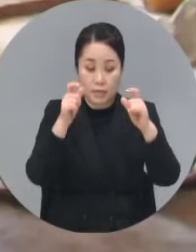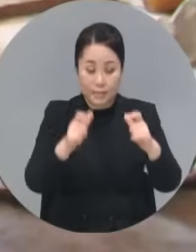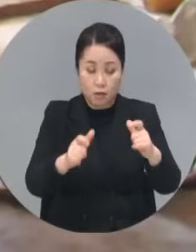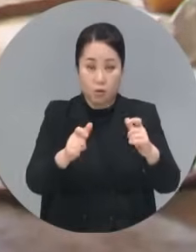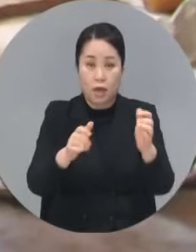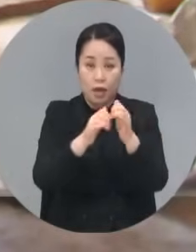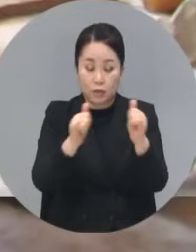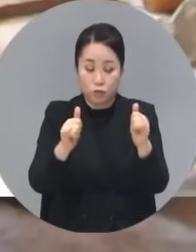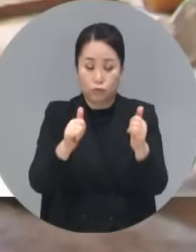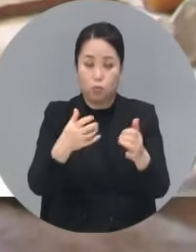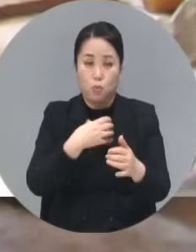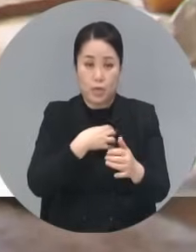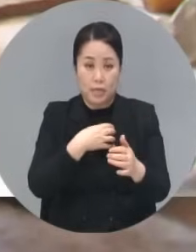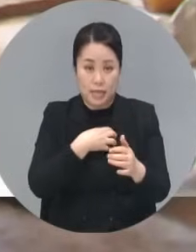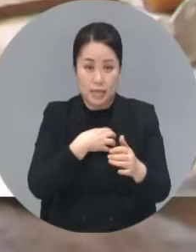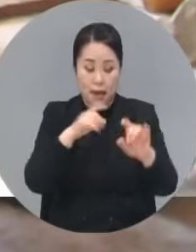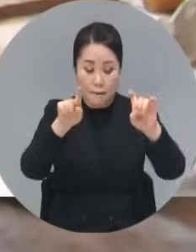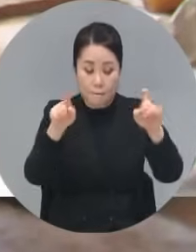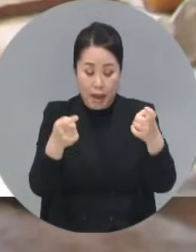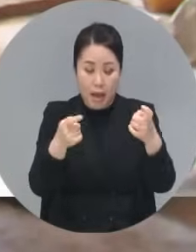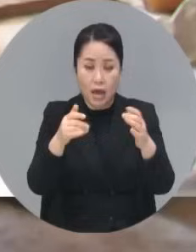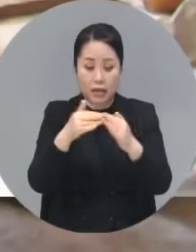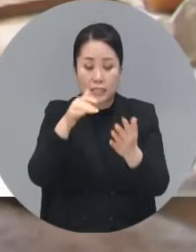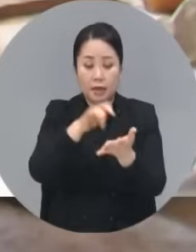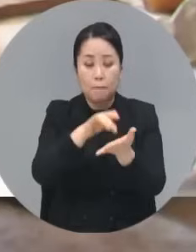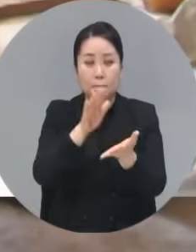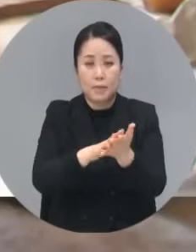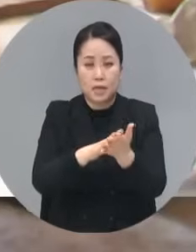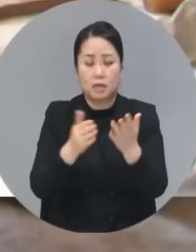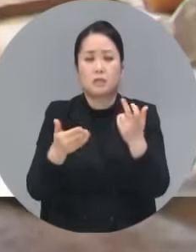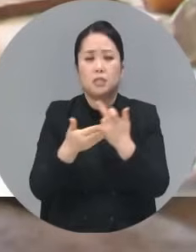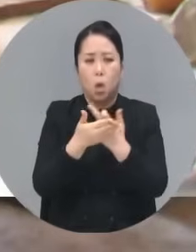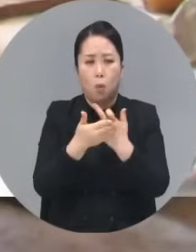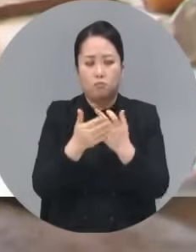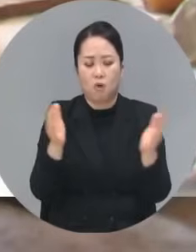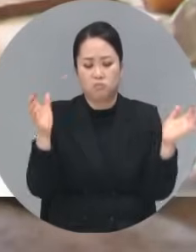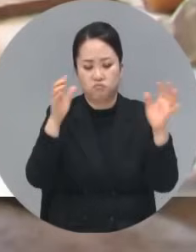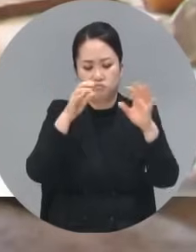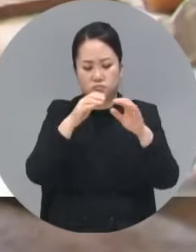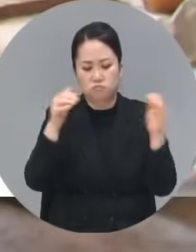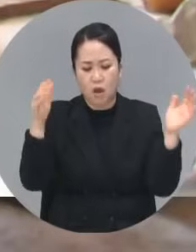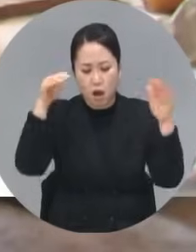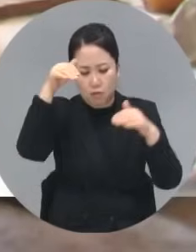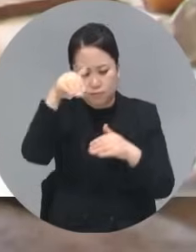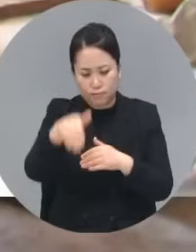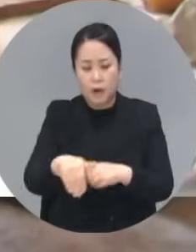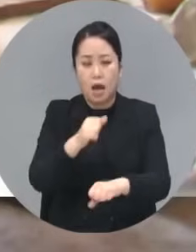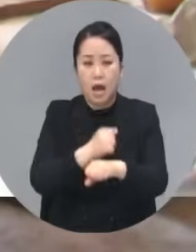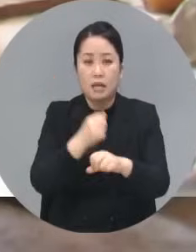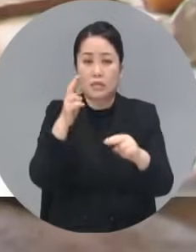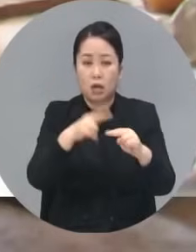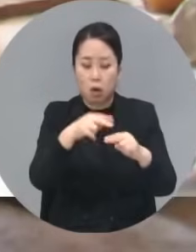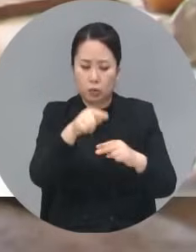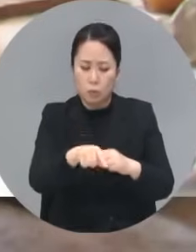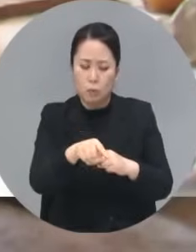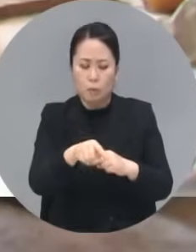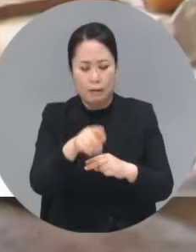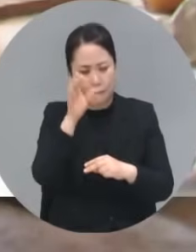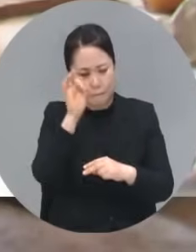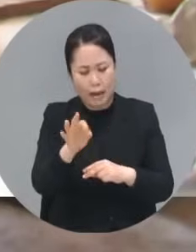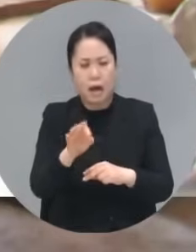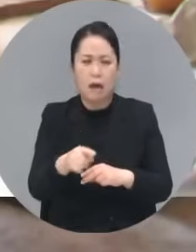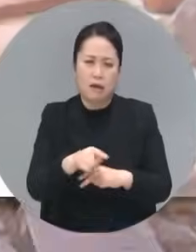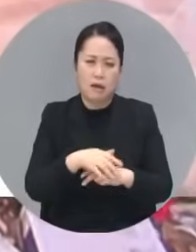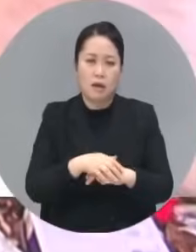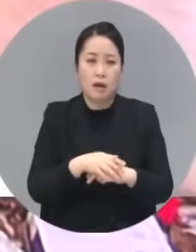지역의 인구 위기, 이른바 빈집들의 섬으로 전락해버린 영도만 봐도 여실히 드러납니다.